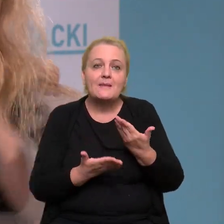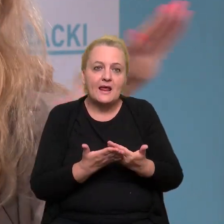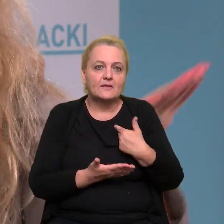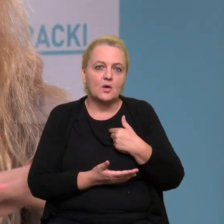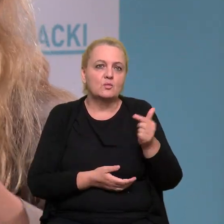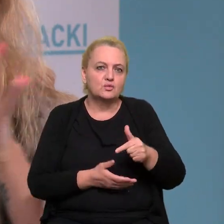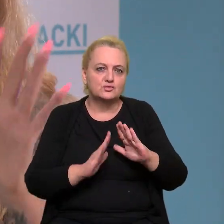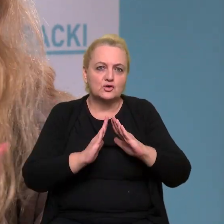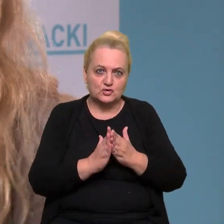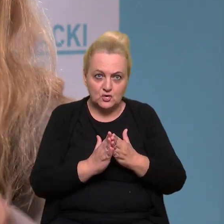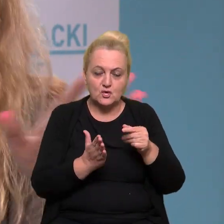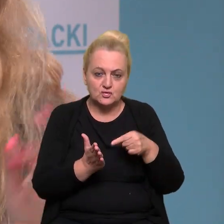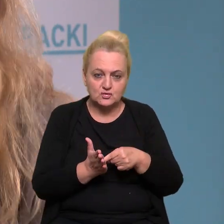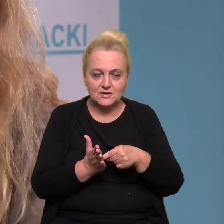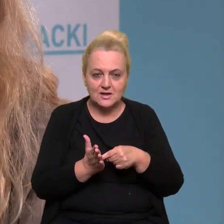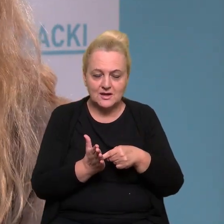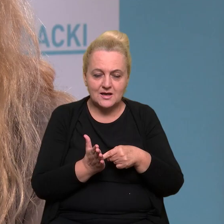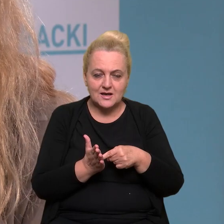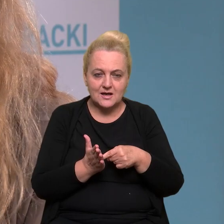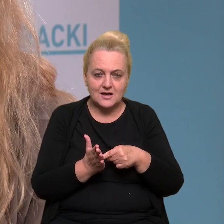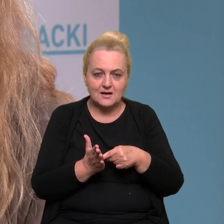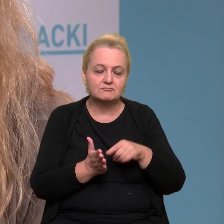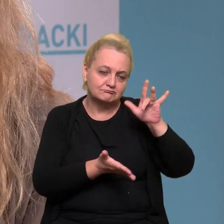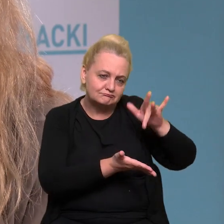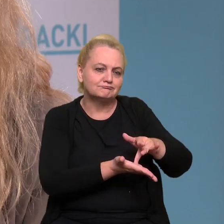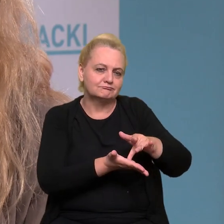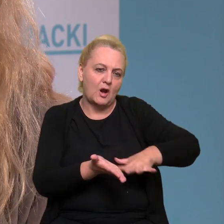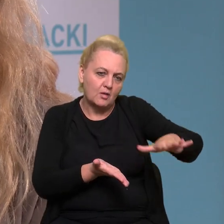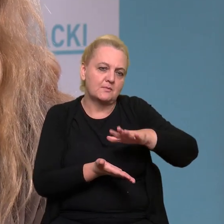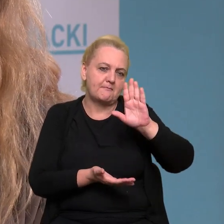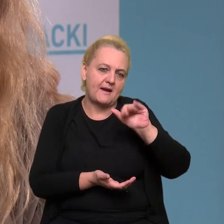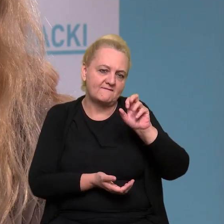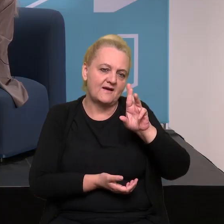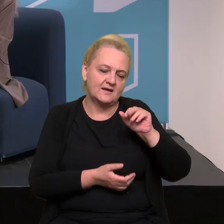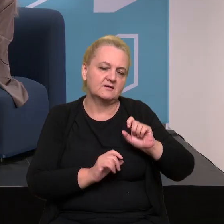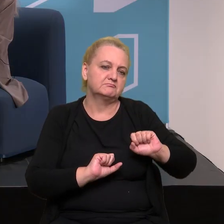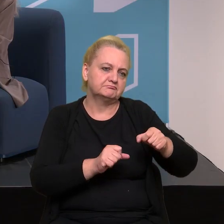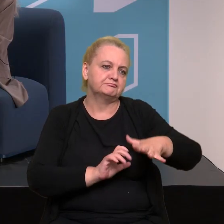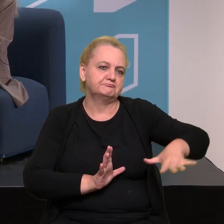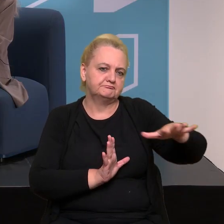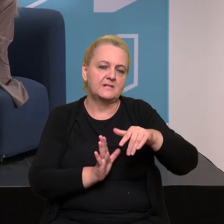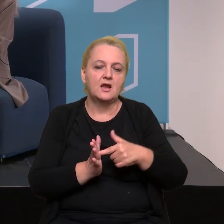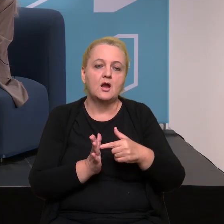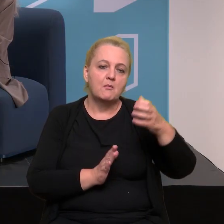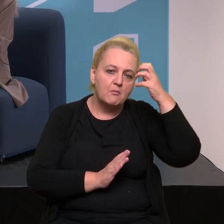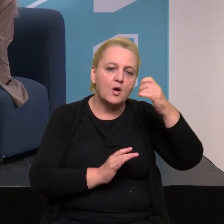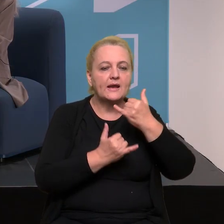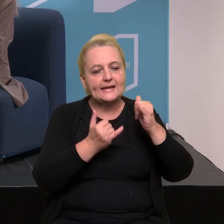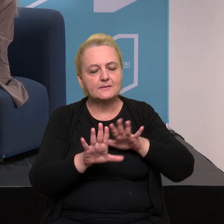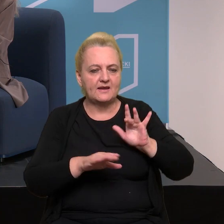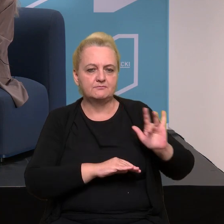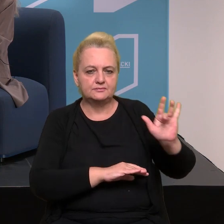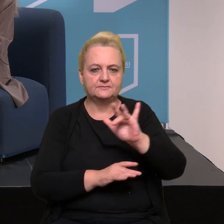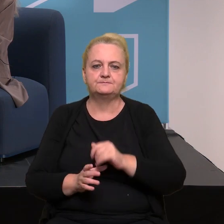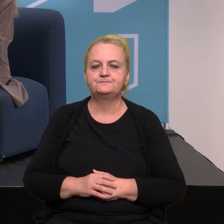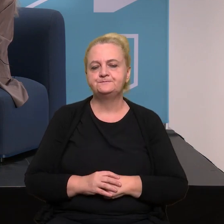ta książka rozgrywać się w Bawarii. Akcja toczy się w Monachium i w innych miejscach.